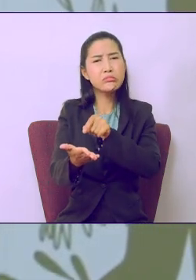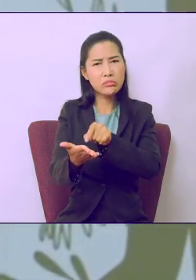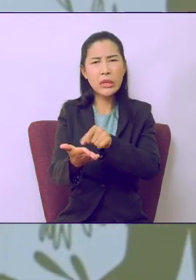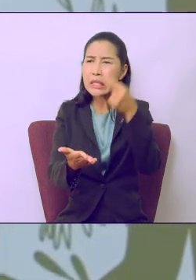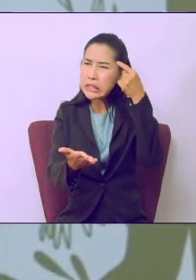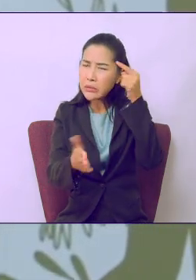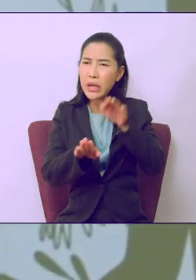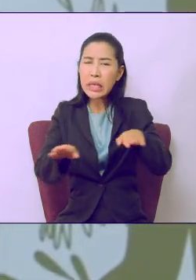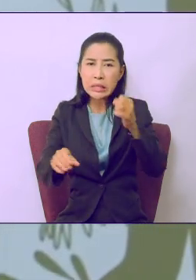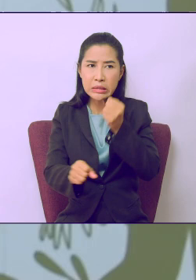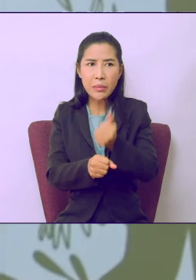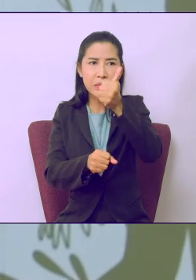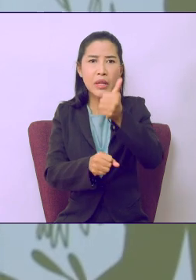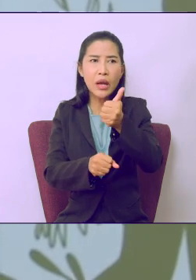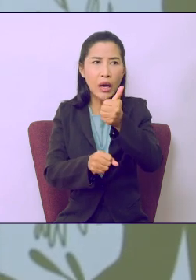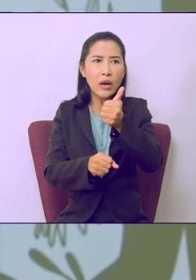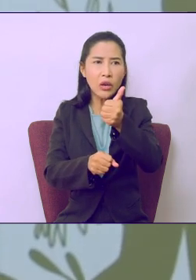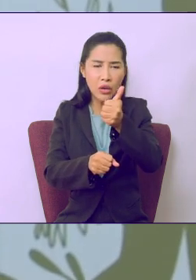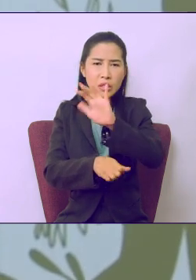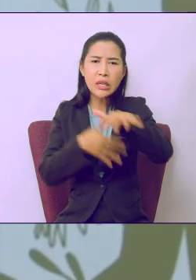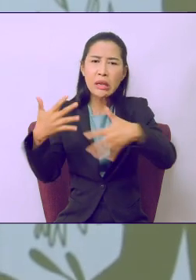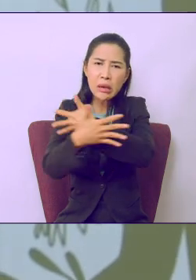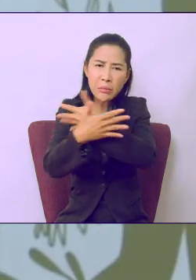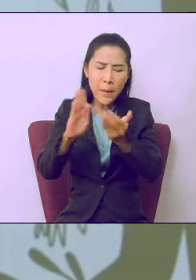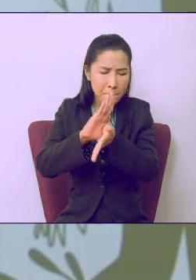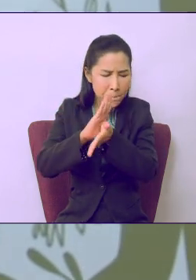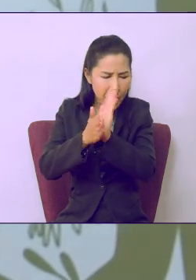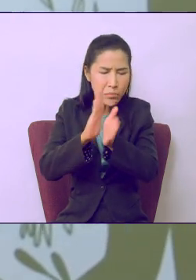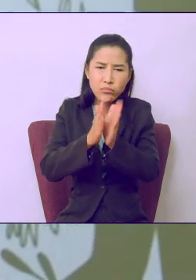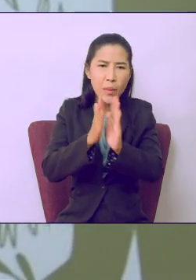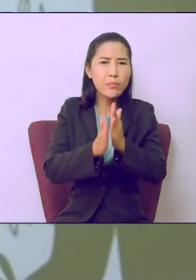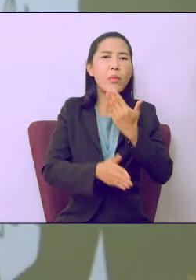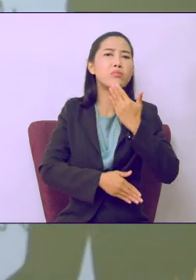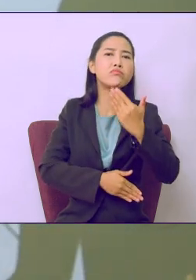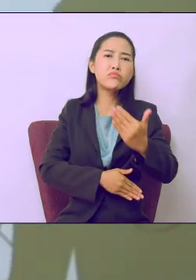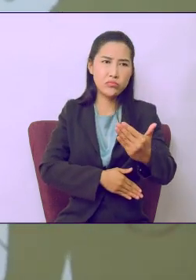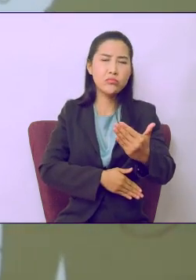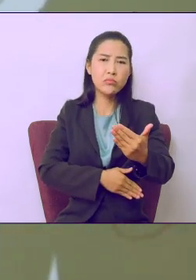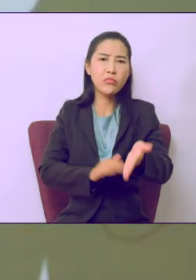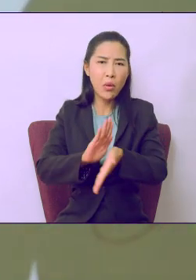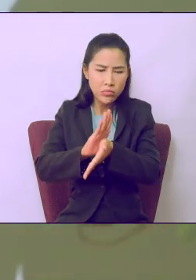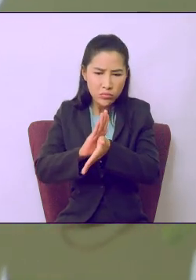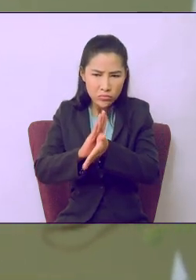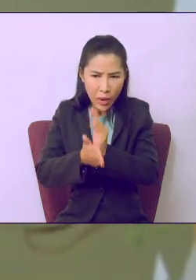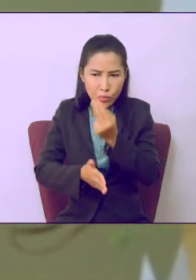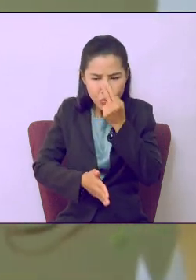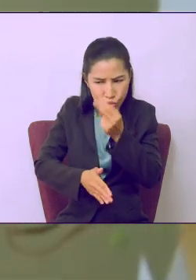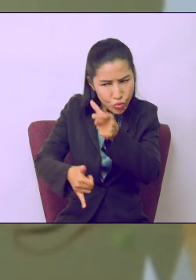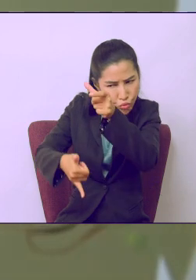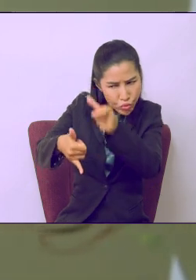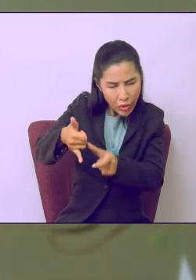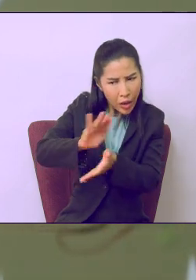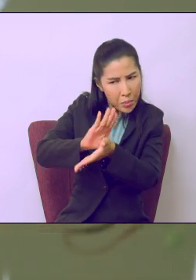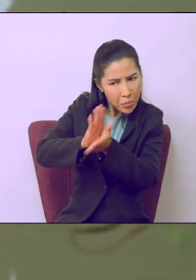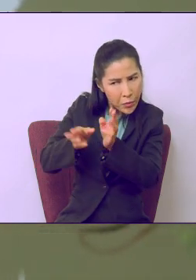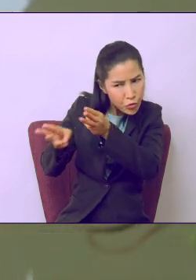น้องน่าจะได้นะครับก็ต้องใช้แผน abcอ่ะครับต้องมีแผน ABCเนาะว่าเราปรับหน้างานยังไงนะครับแล้ว